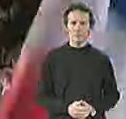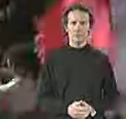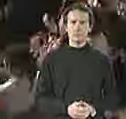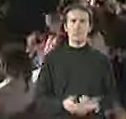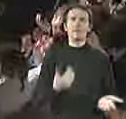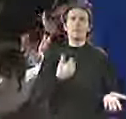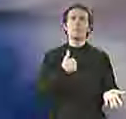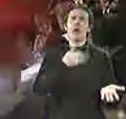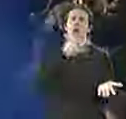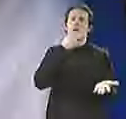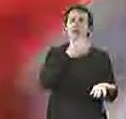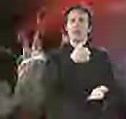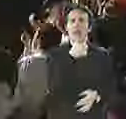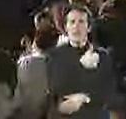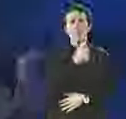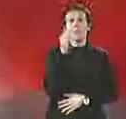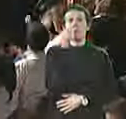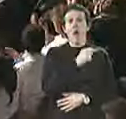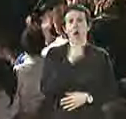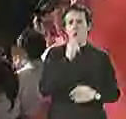Quand je dis qu'il ment,